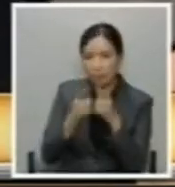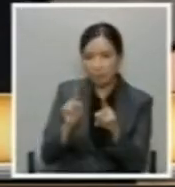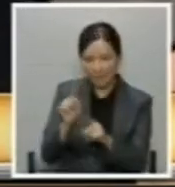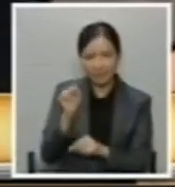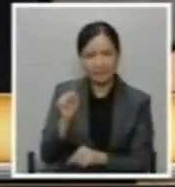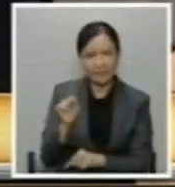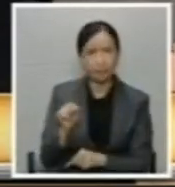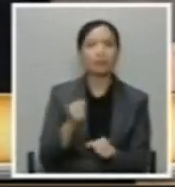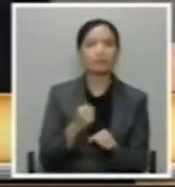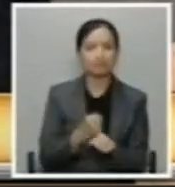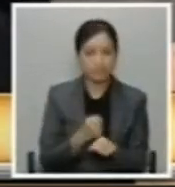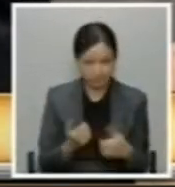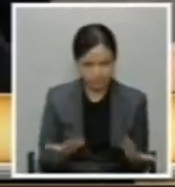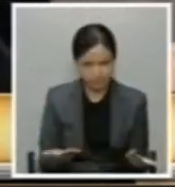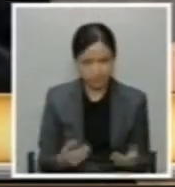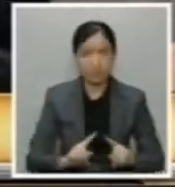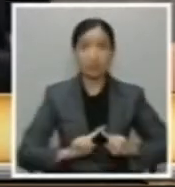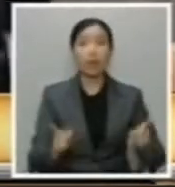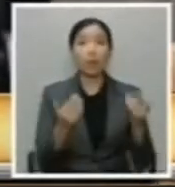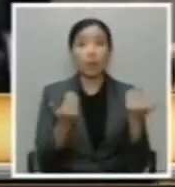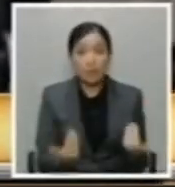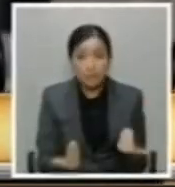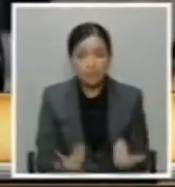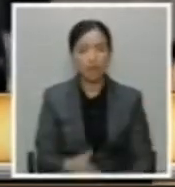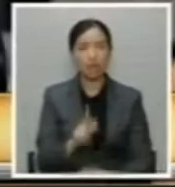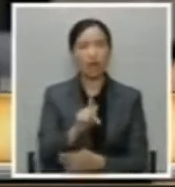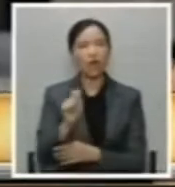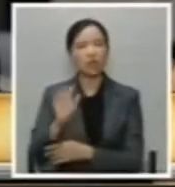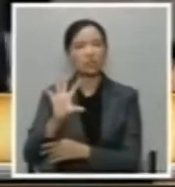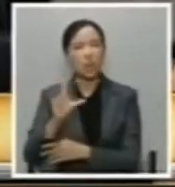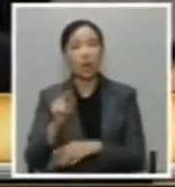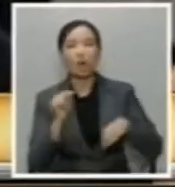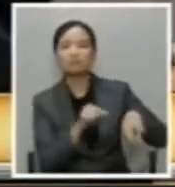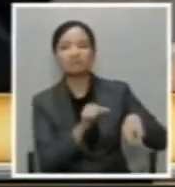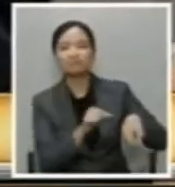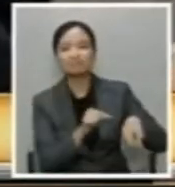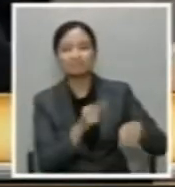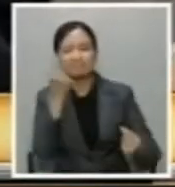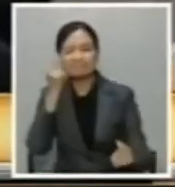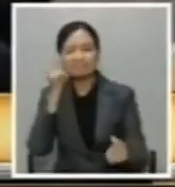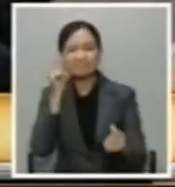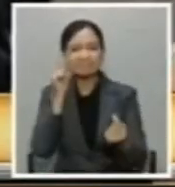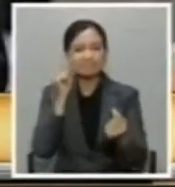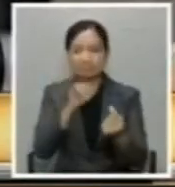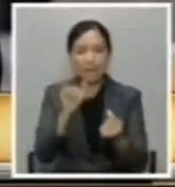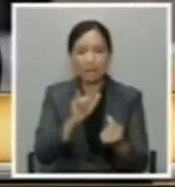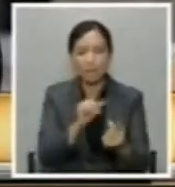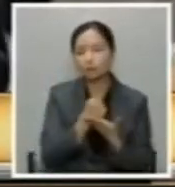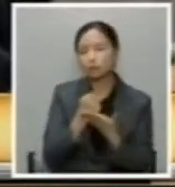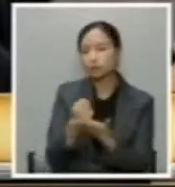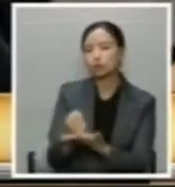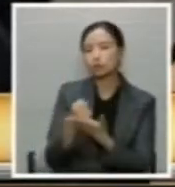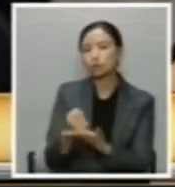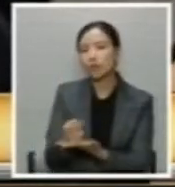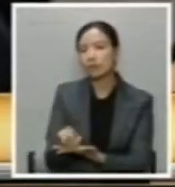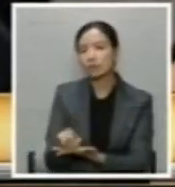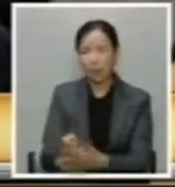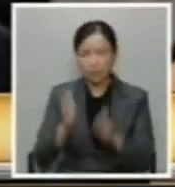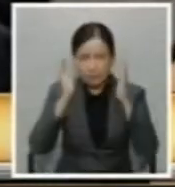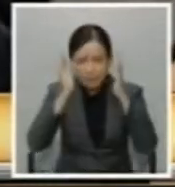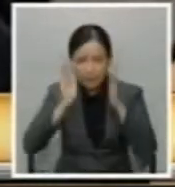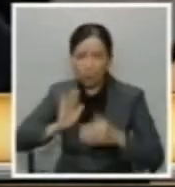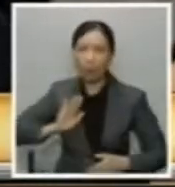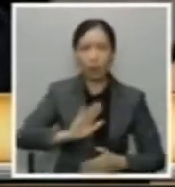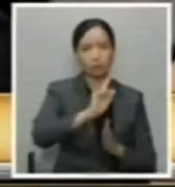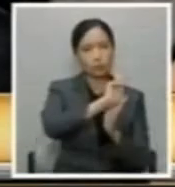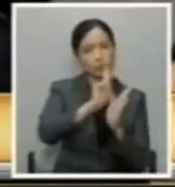รงนี้แต่ณวันนี้เนี่ยกอช.ยังไปไม่ถึงจุดนั้นยังไม่ได้เป็นที่พึ่งตามความตั้งใจของกฎหมายยัง